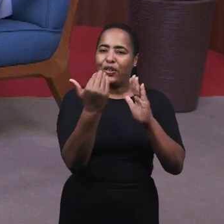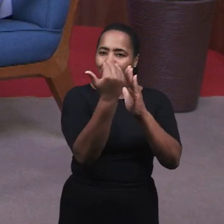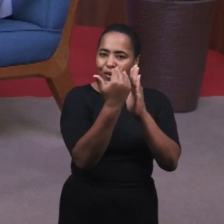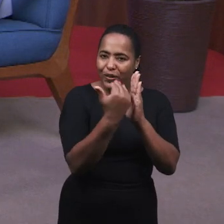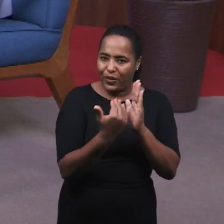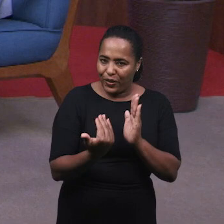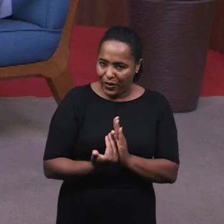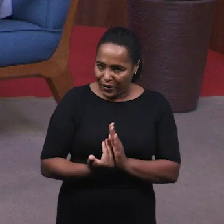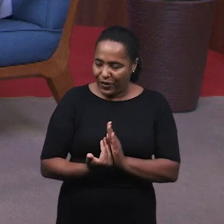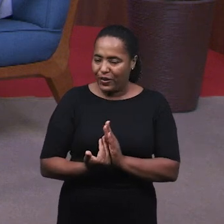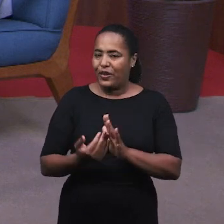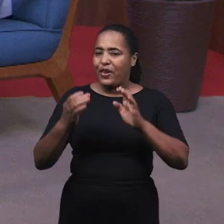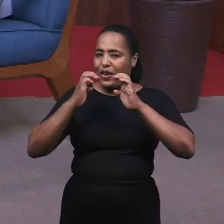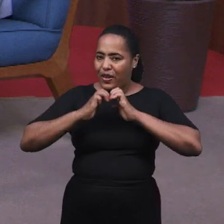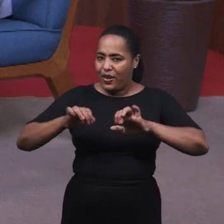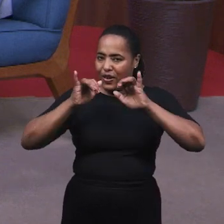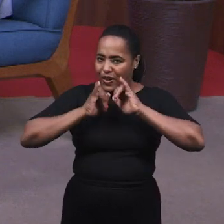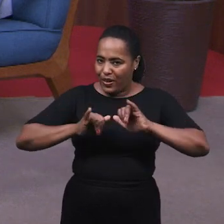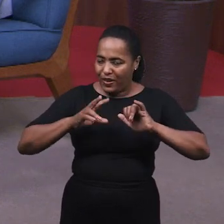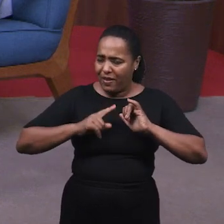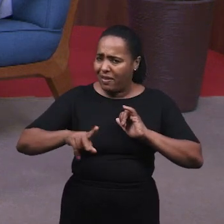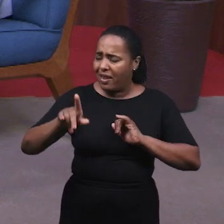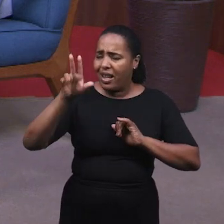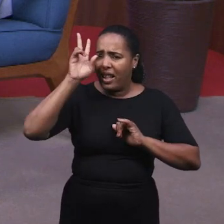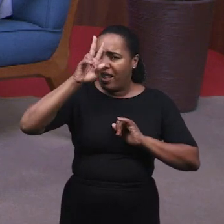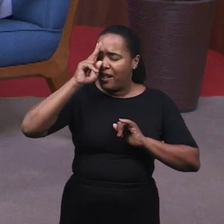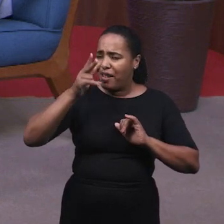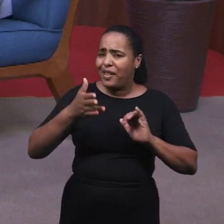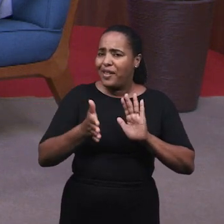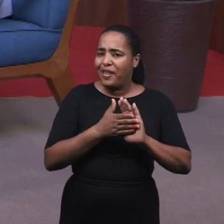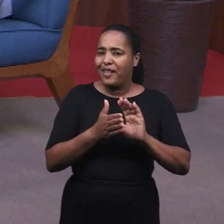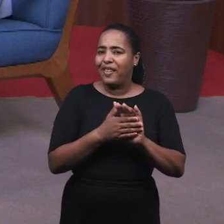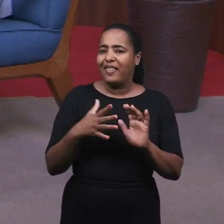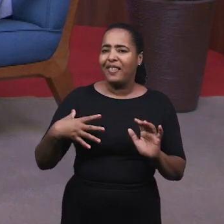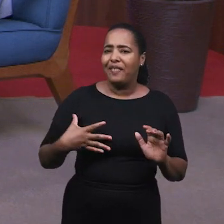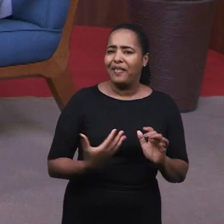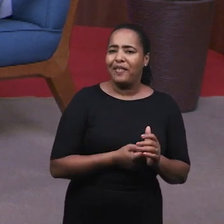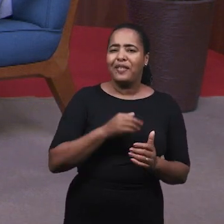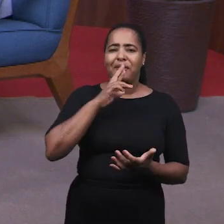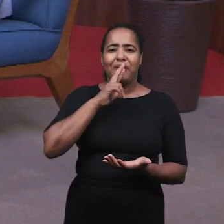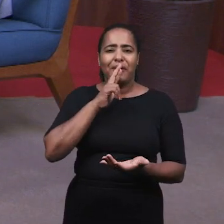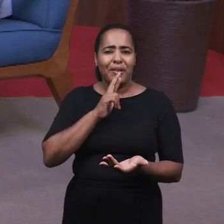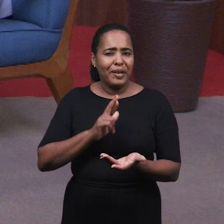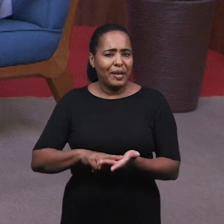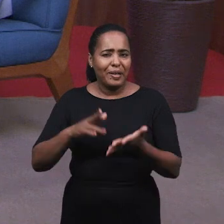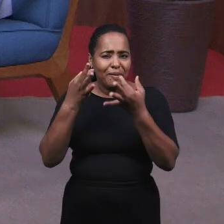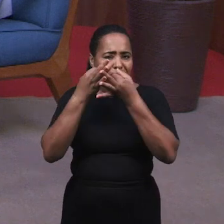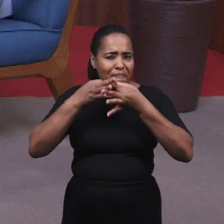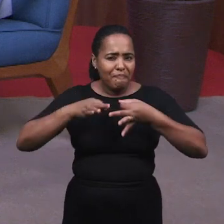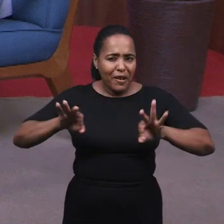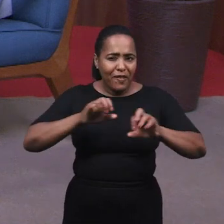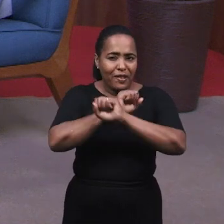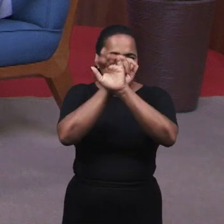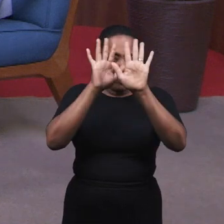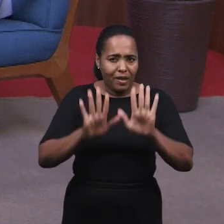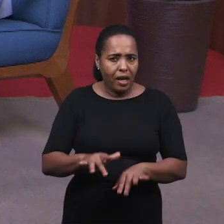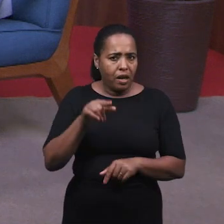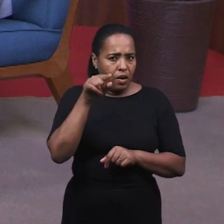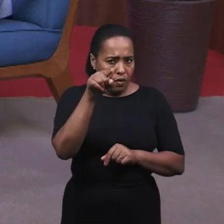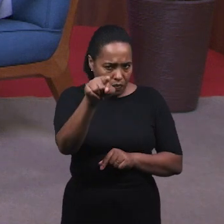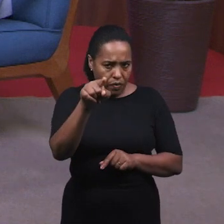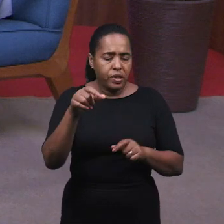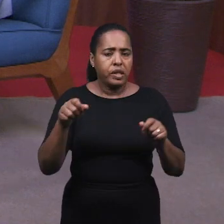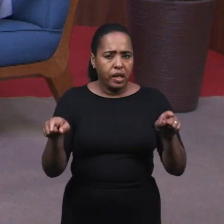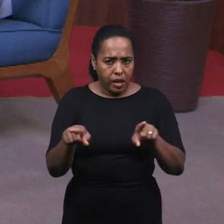Dans toutes les éditions du programme Annonçons l'Évangile éternel, nous rappelons toujours d'un projet merveilleux avec des résultats chaque fois plus